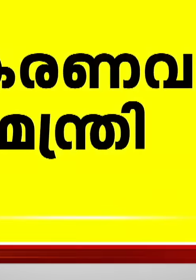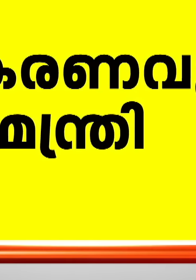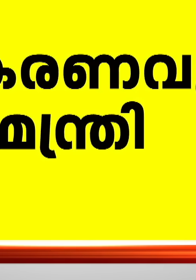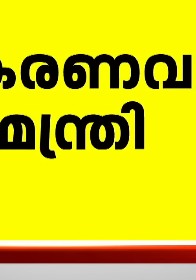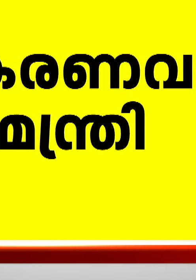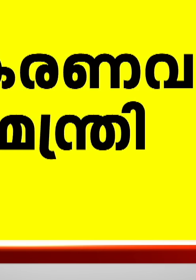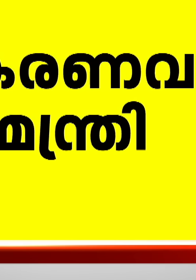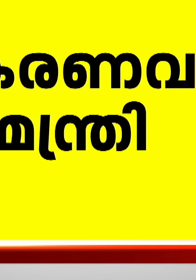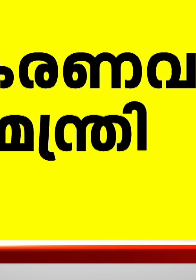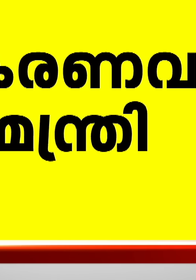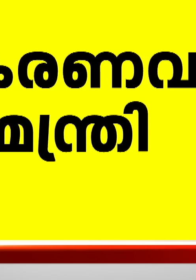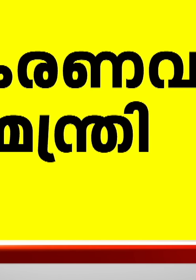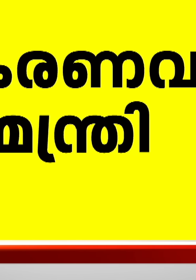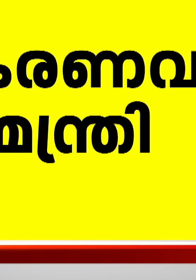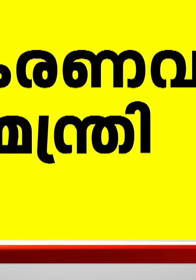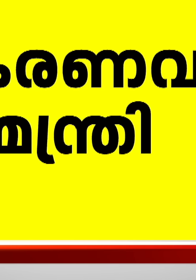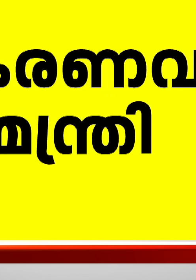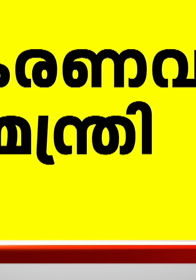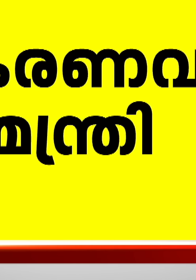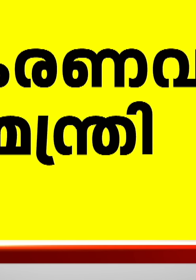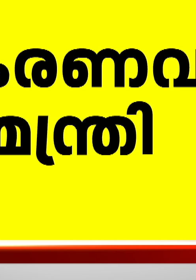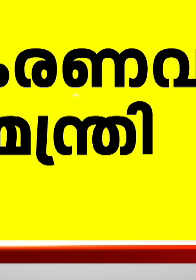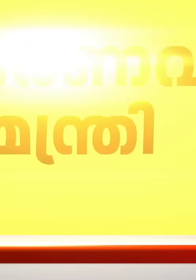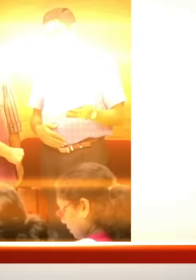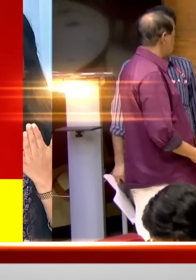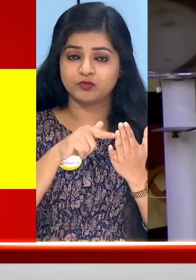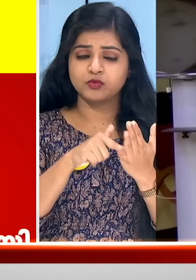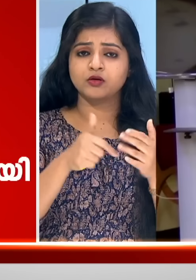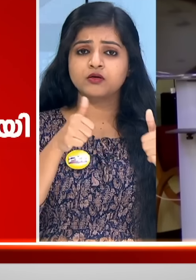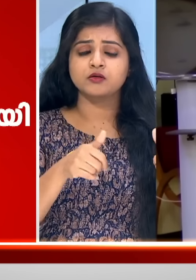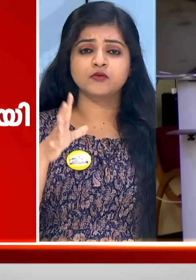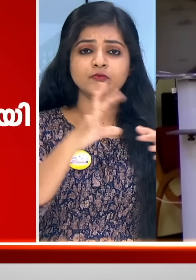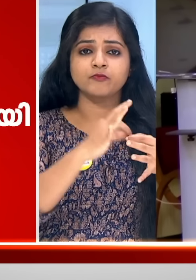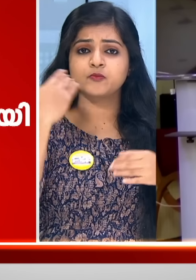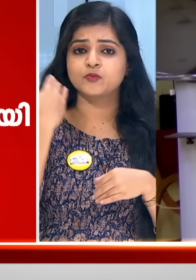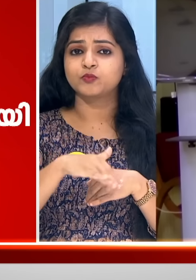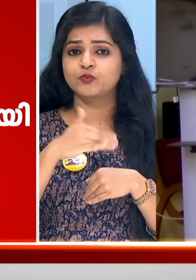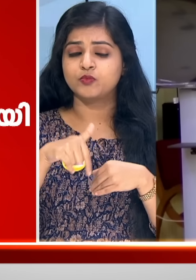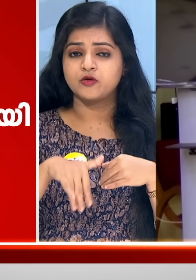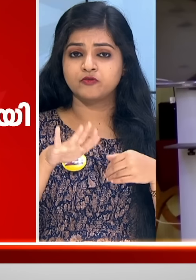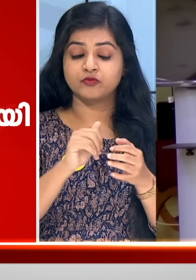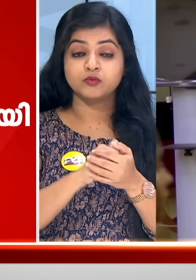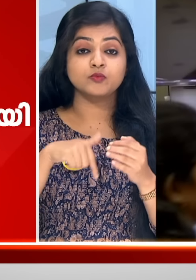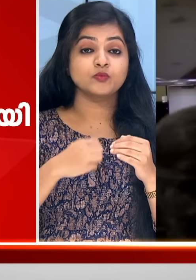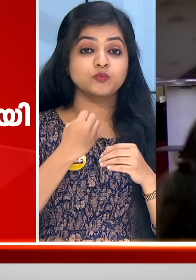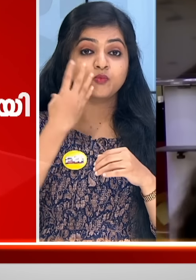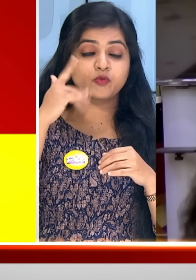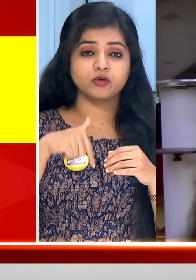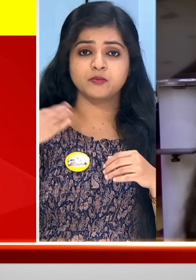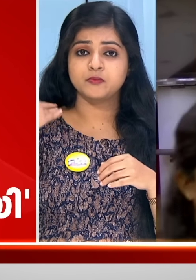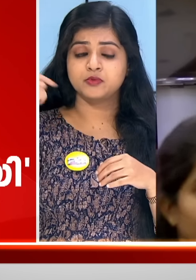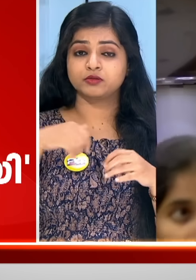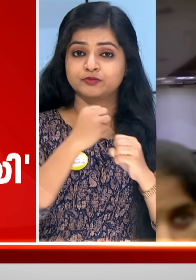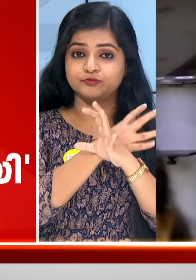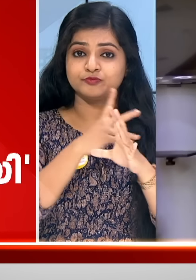മഞ്ഞക്കാർഡ് ഉൾപ്പെടെയുള്ള ചുവപ്പുകാർ ഉൾപ്പെടെയുള്ളവരുടെ മസ്റ്ററിങ് നടക്കുന്നില്ല എന്നുള്ളതാണ് ഏറ്റവും പ്രധാനപ്പെട്ട കാര്യം അതിനു പിന്നാലെ രാവിലെ മന്ത്രി ഒരു മാധ്യമങ്ങളോട്